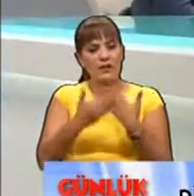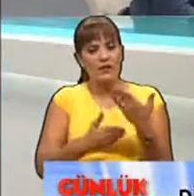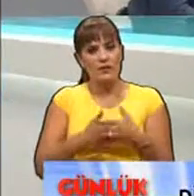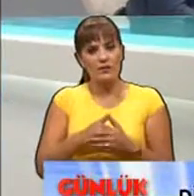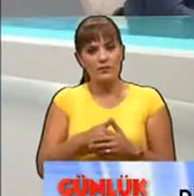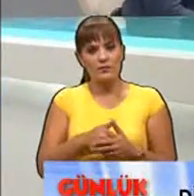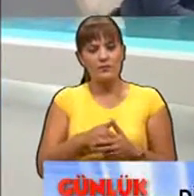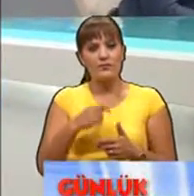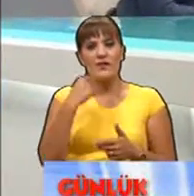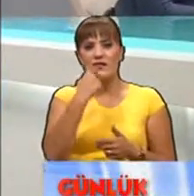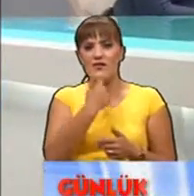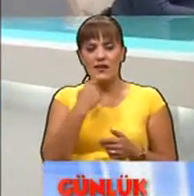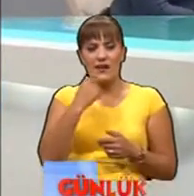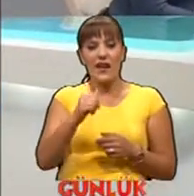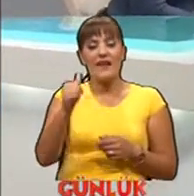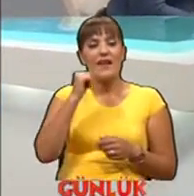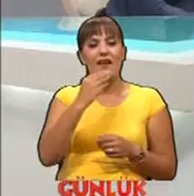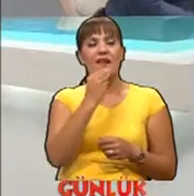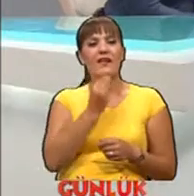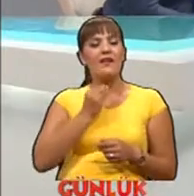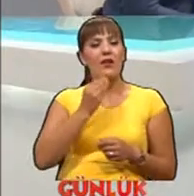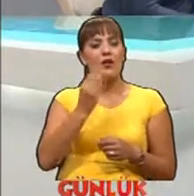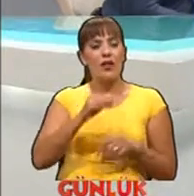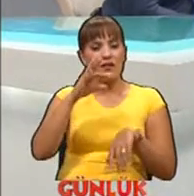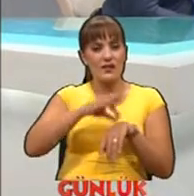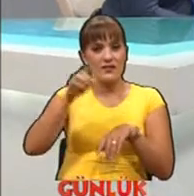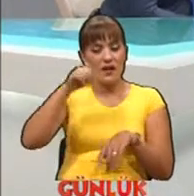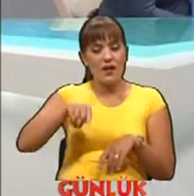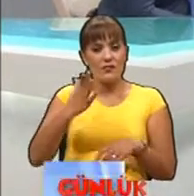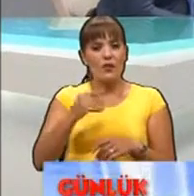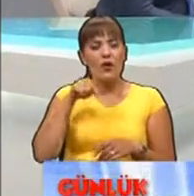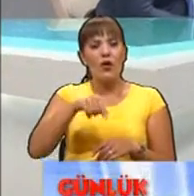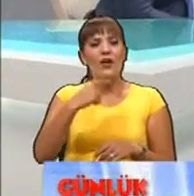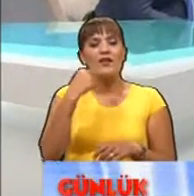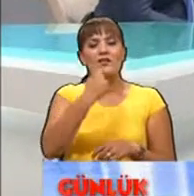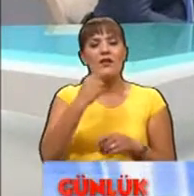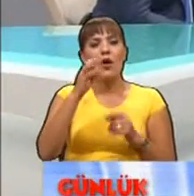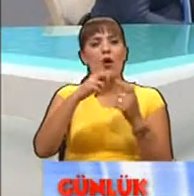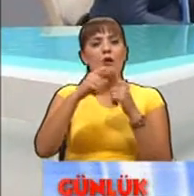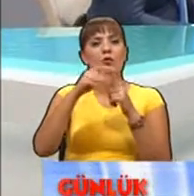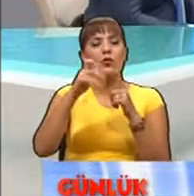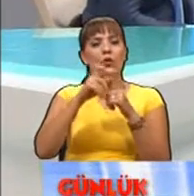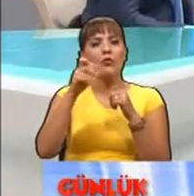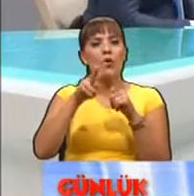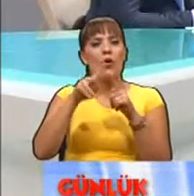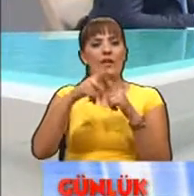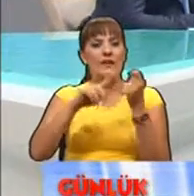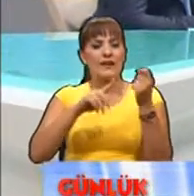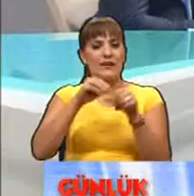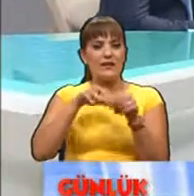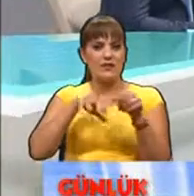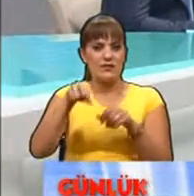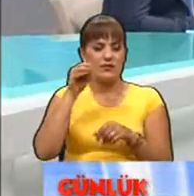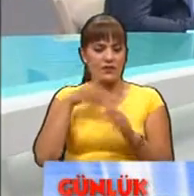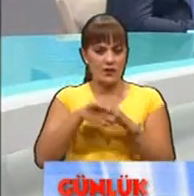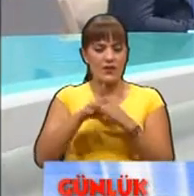yine. Çenesi geride olan hastalarda bu genellikle ortodontinin sınıfına girer diş hekimliğinde. Çene geri